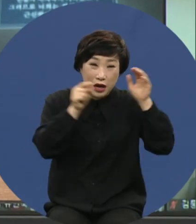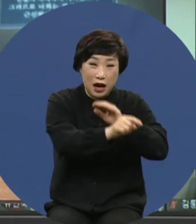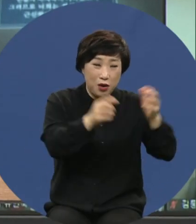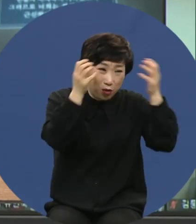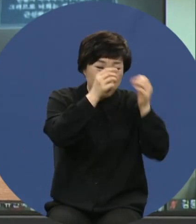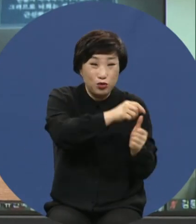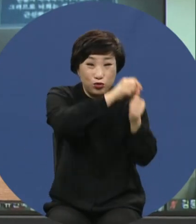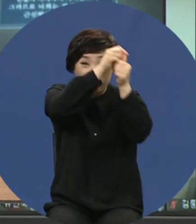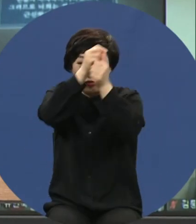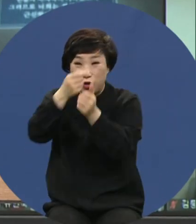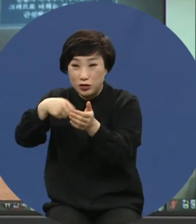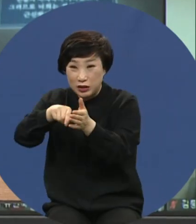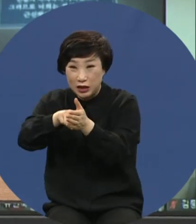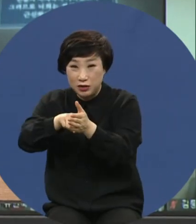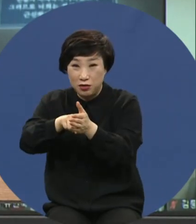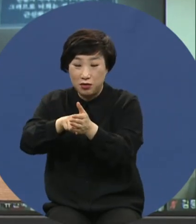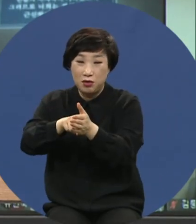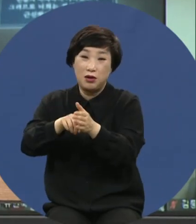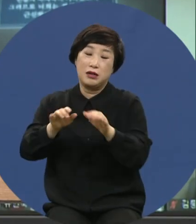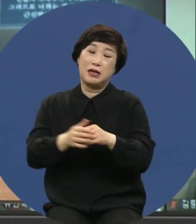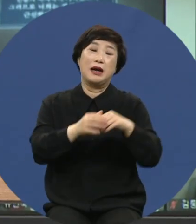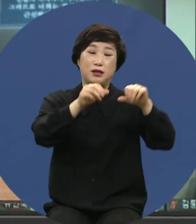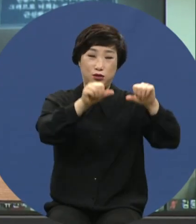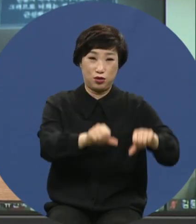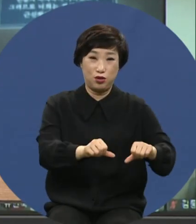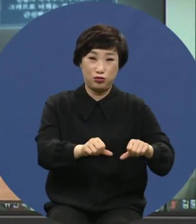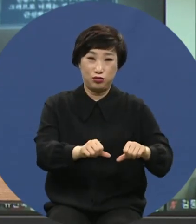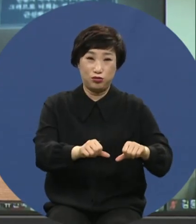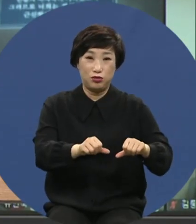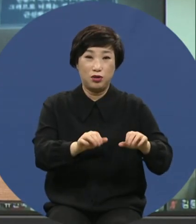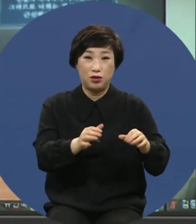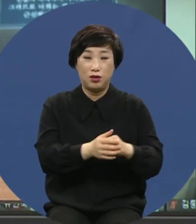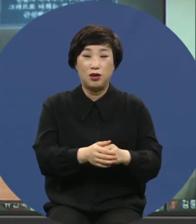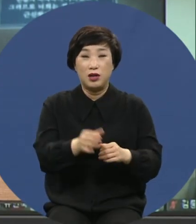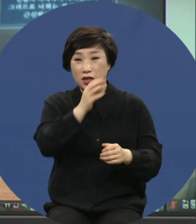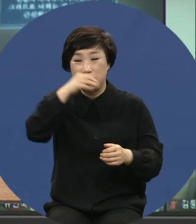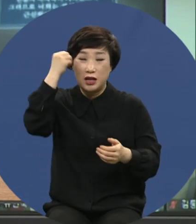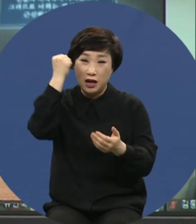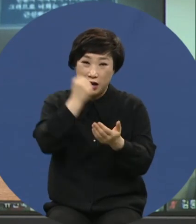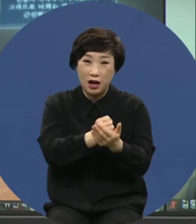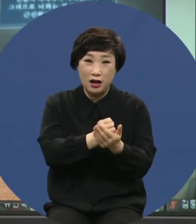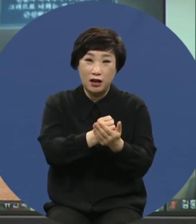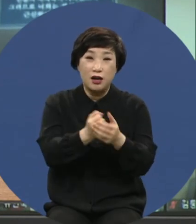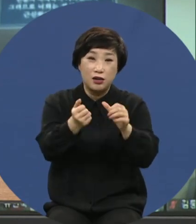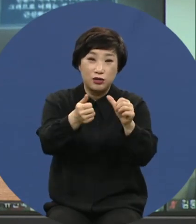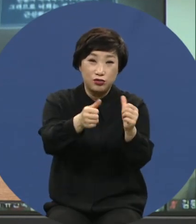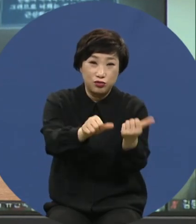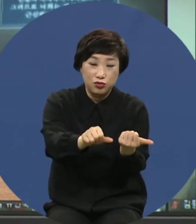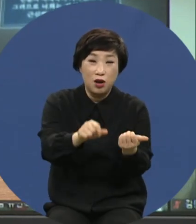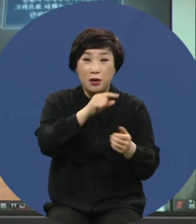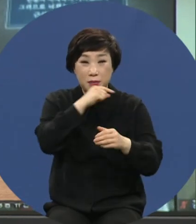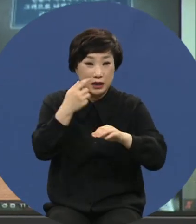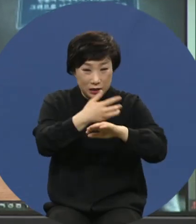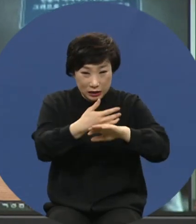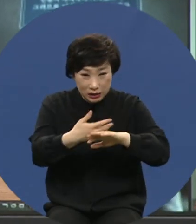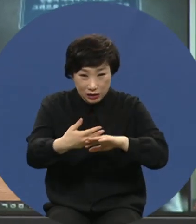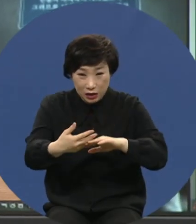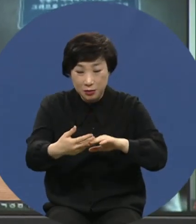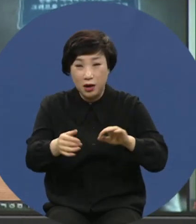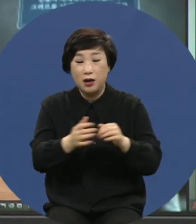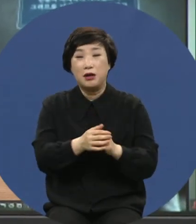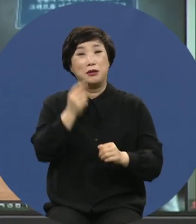고통에서 살려내기 위해서 저주를 받아 십자가를 지고 피를